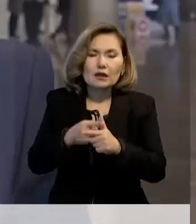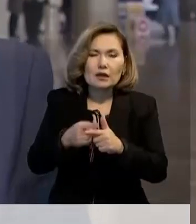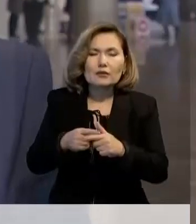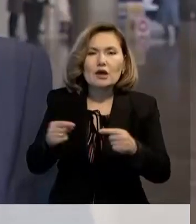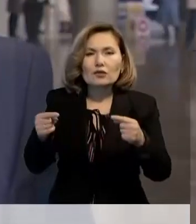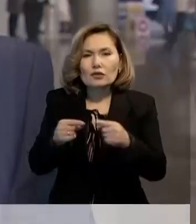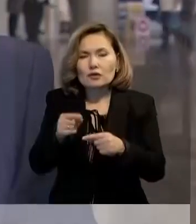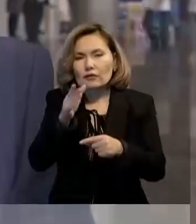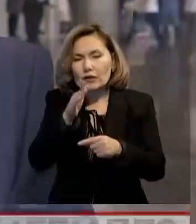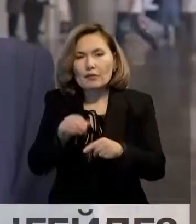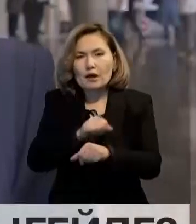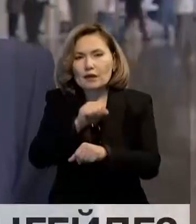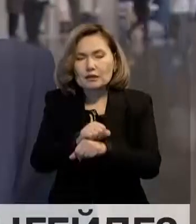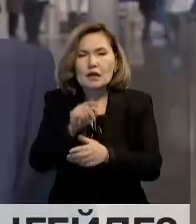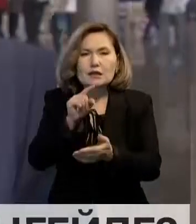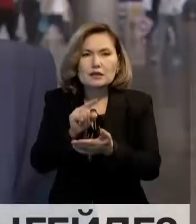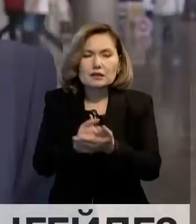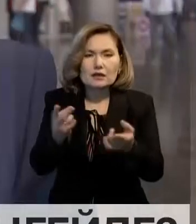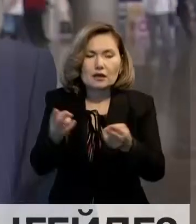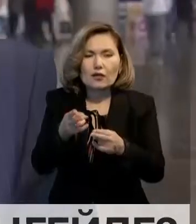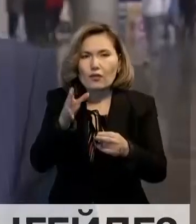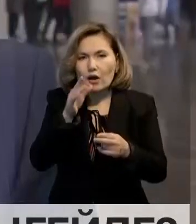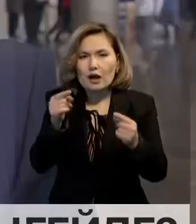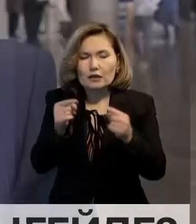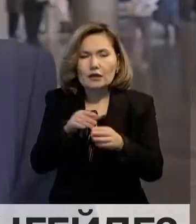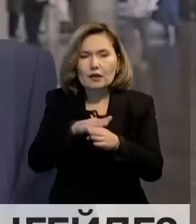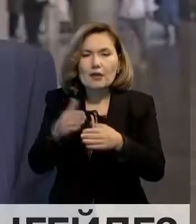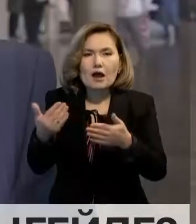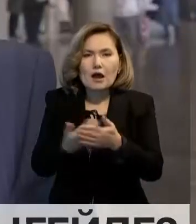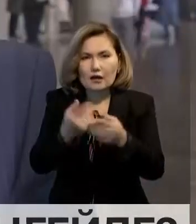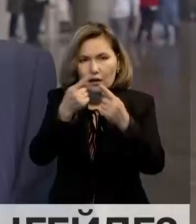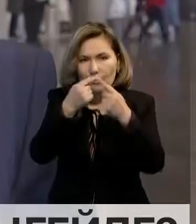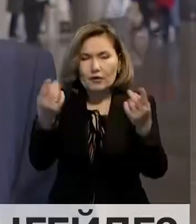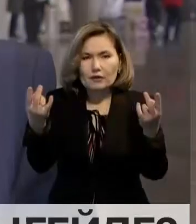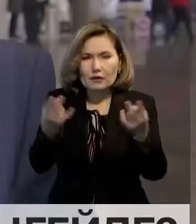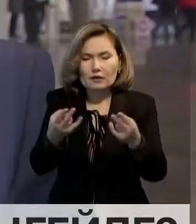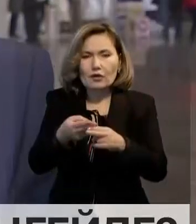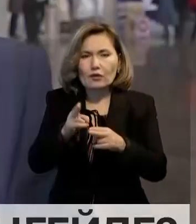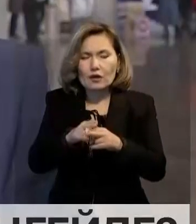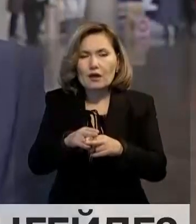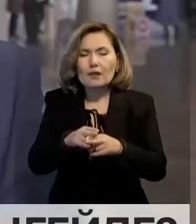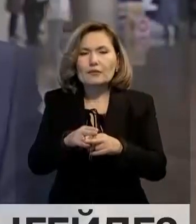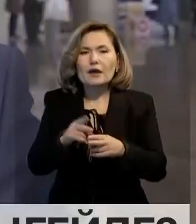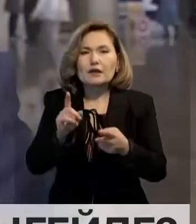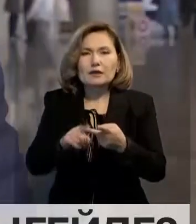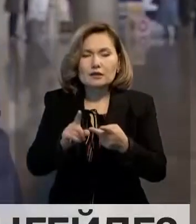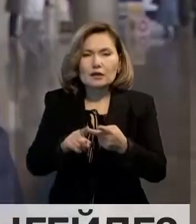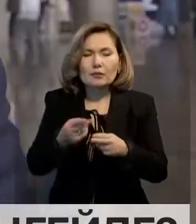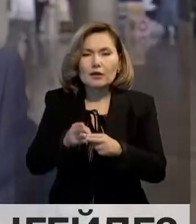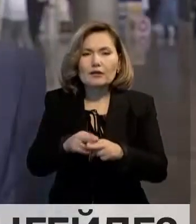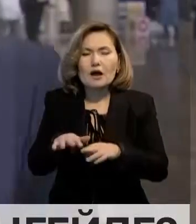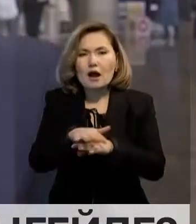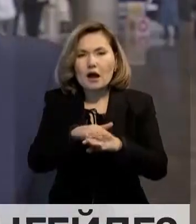дерге шығару үшін тиісті уақытлы ақпарат беру тиіс. Ол біріншіден. Екіншіден